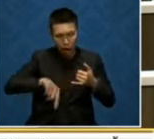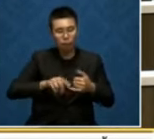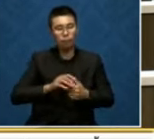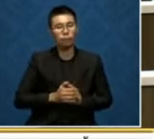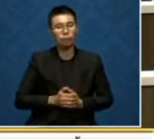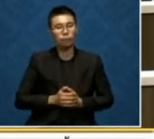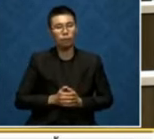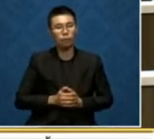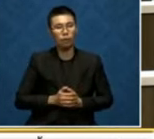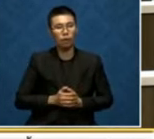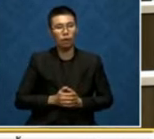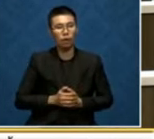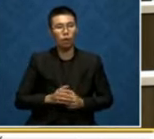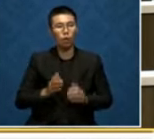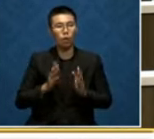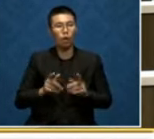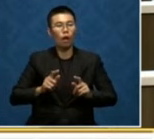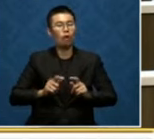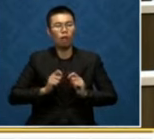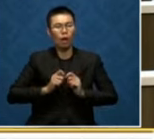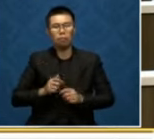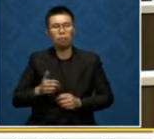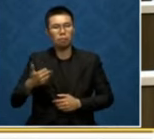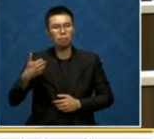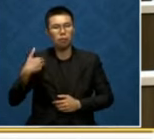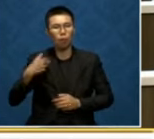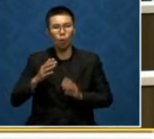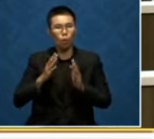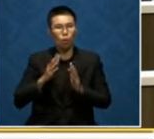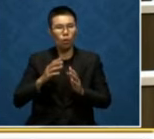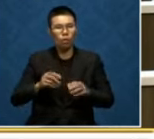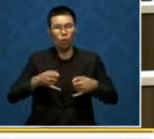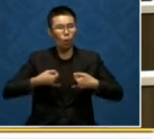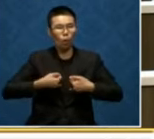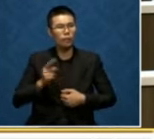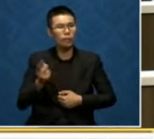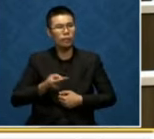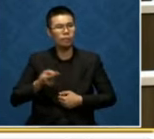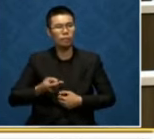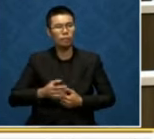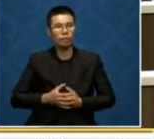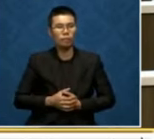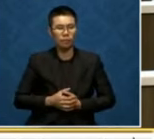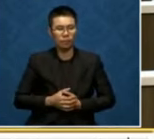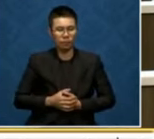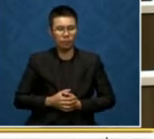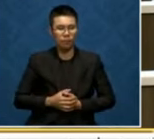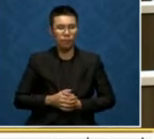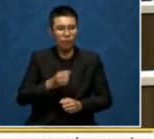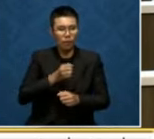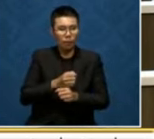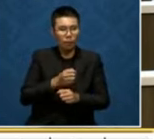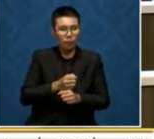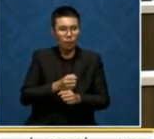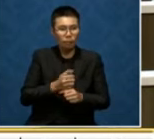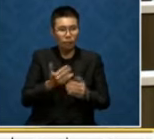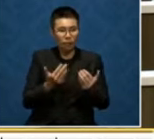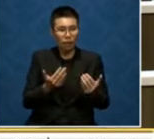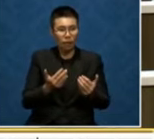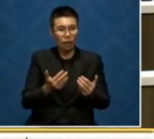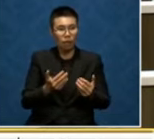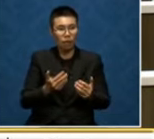รายเดิมๆครับไม่มีอะไรใหม่นะครับซึ่งการดำเนินการในครั้งนี้นะครับไม่มีการ